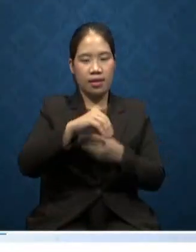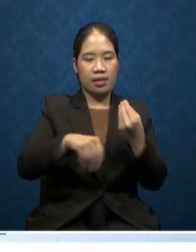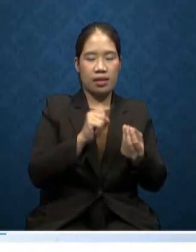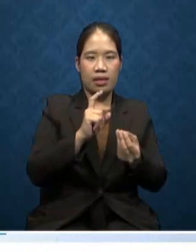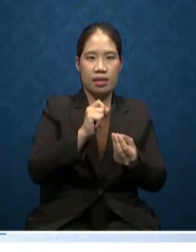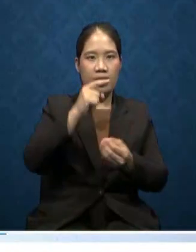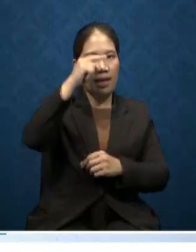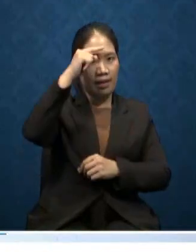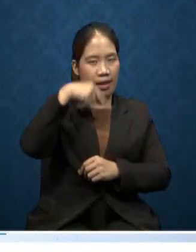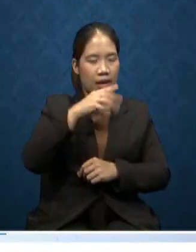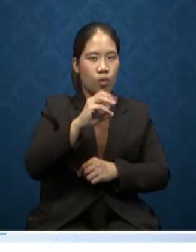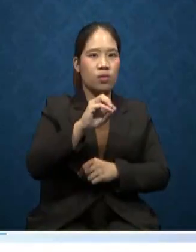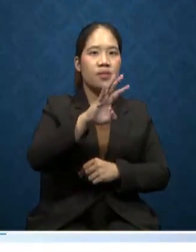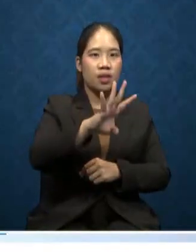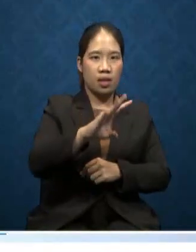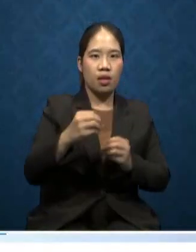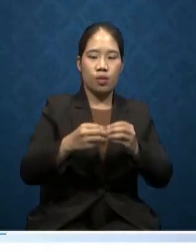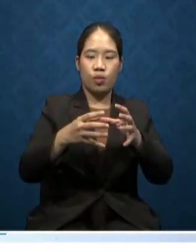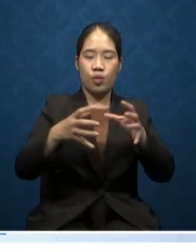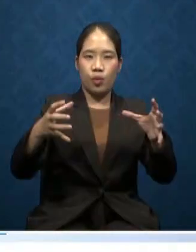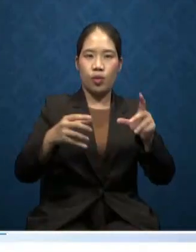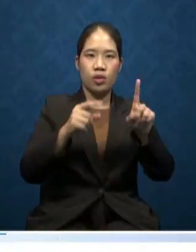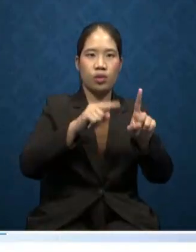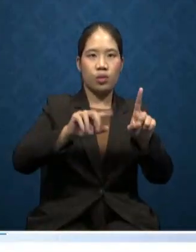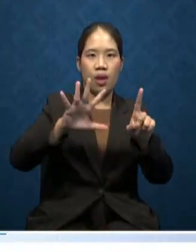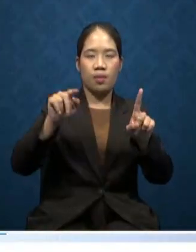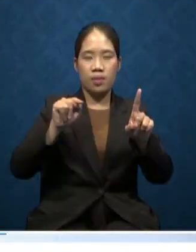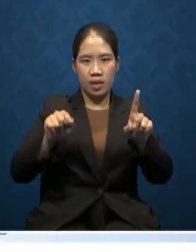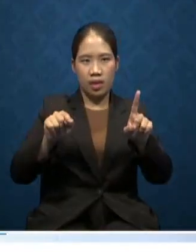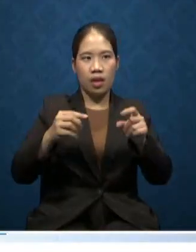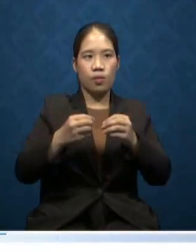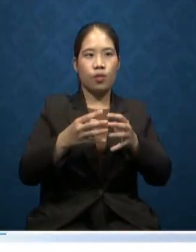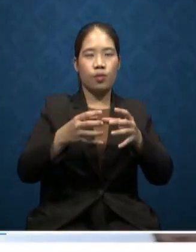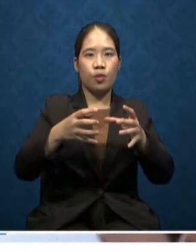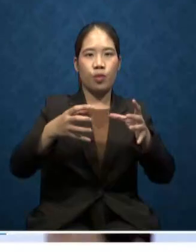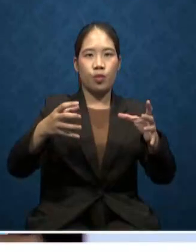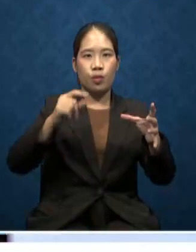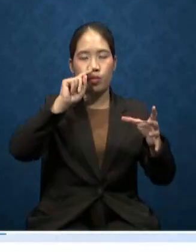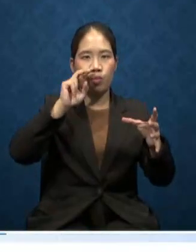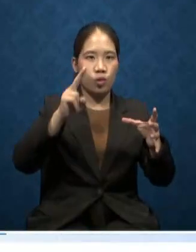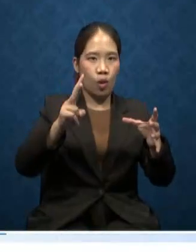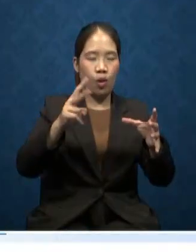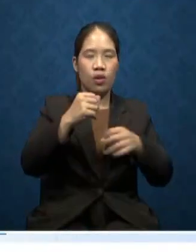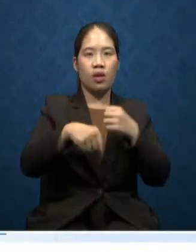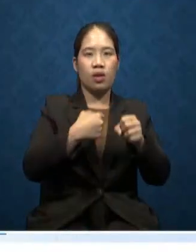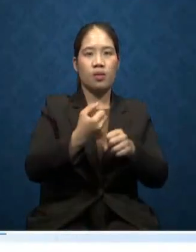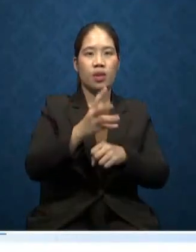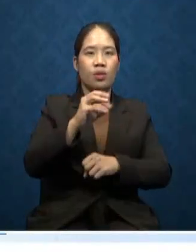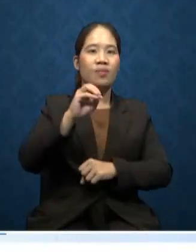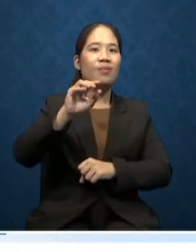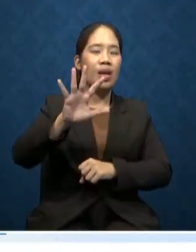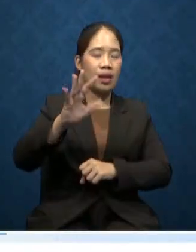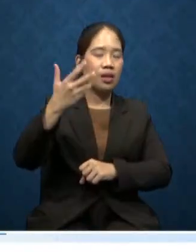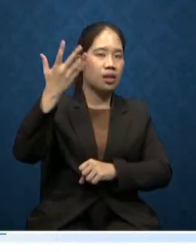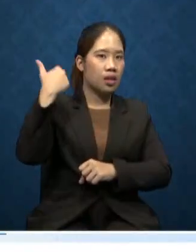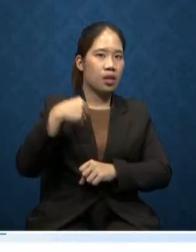4 นั้นกลบมาขยายตวได้ 100 ล 1.5 และ็ขยายตัวมาอกครง 1 ในปี 2,565 ท